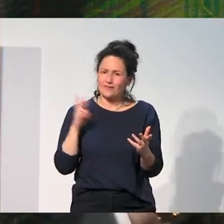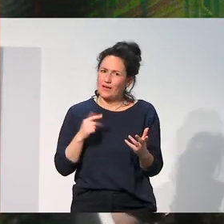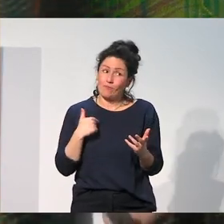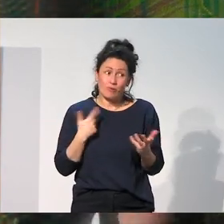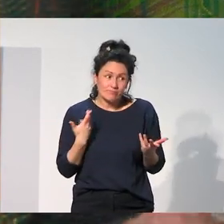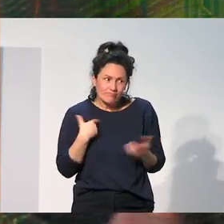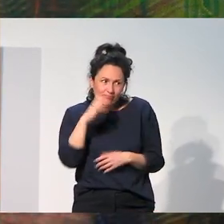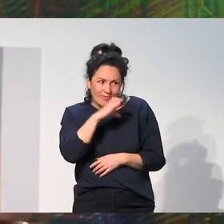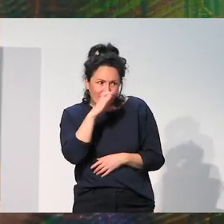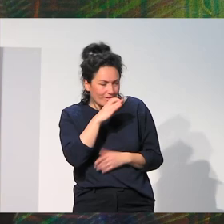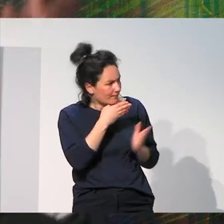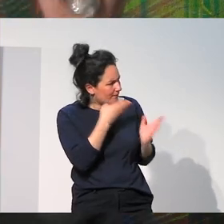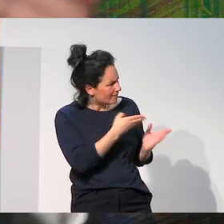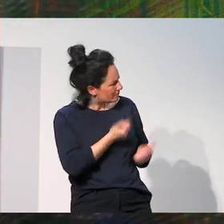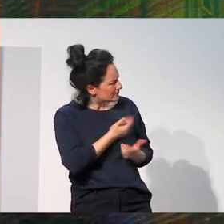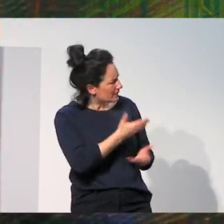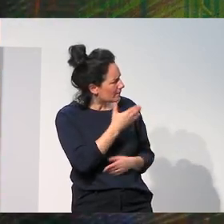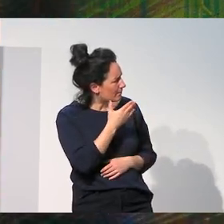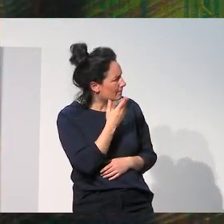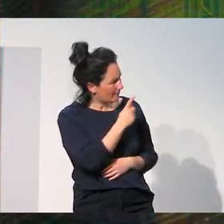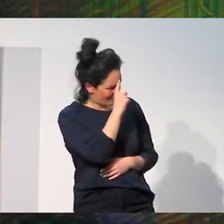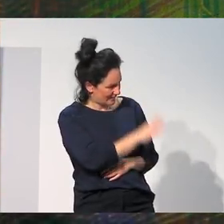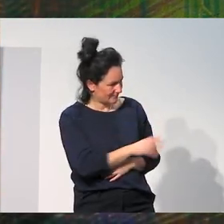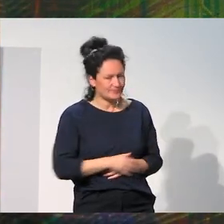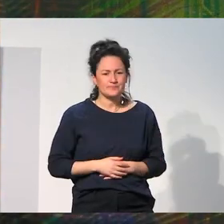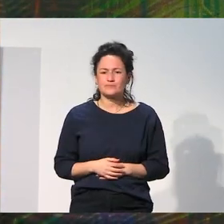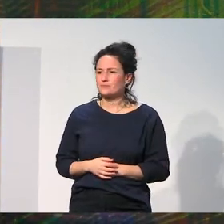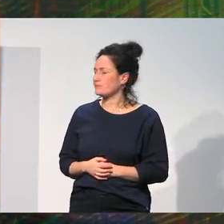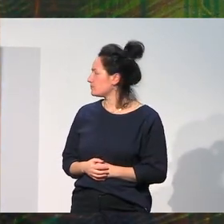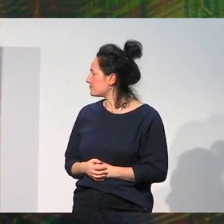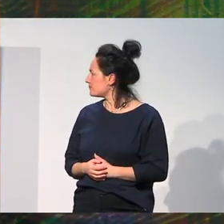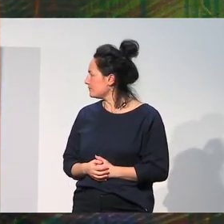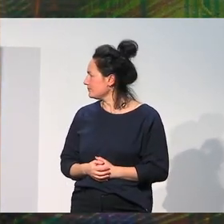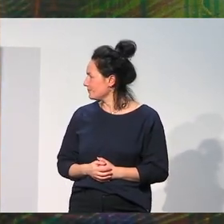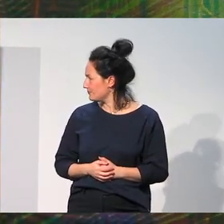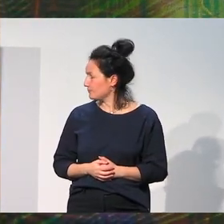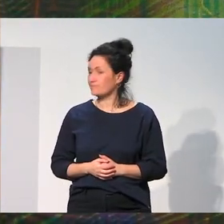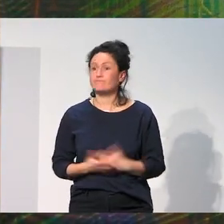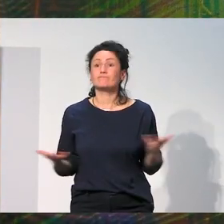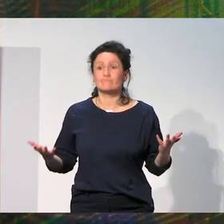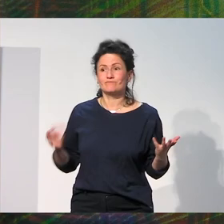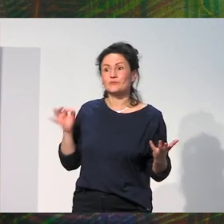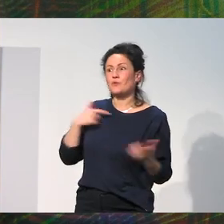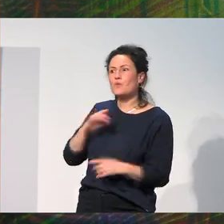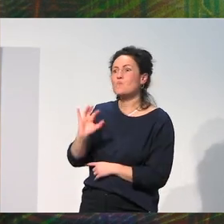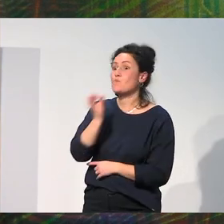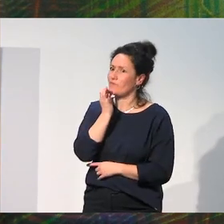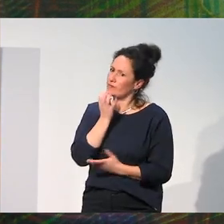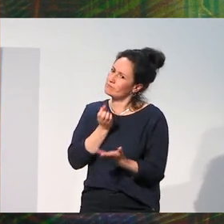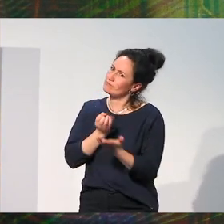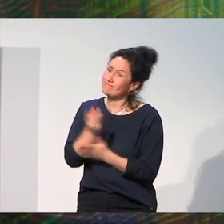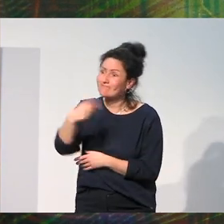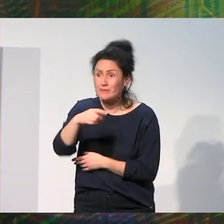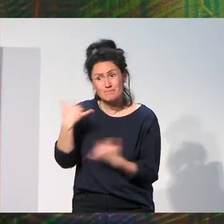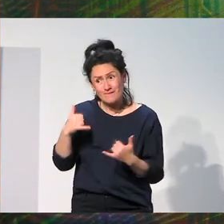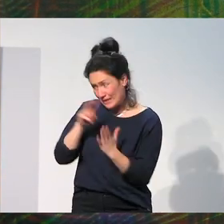Dominique Guillot là-dessus. Parce que je pense que ce sera plus... Non, mais je pense que... Enfin, j'en profite pour dire que si vous ne l'avez pas lu, il faut absolument lire